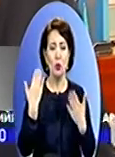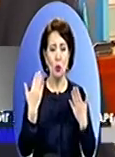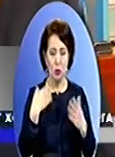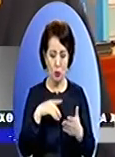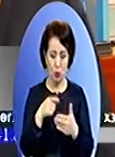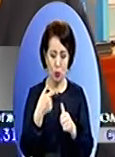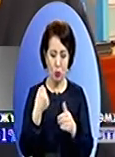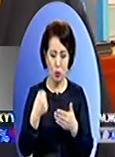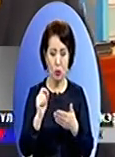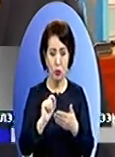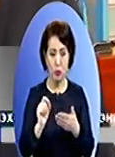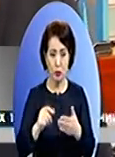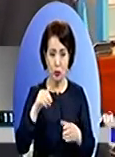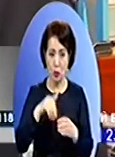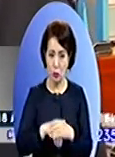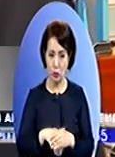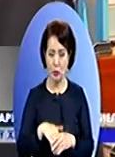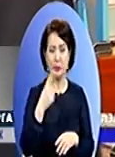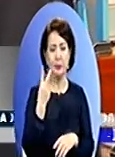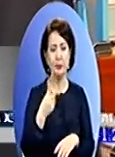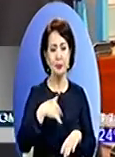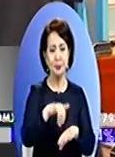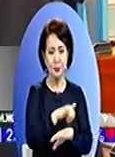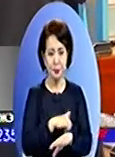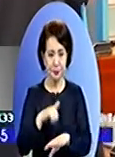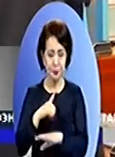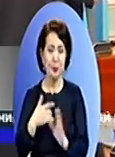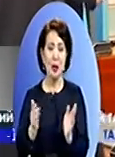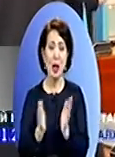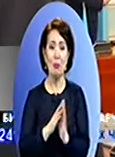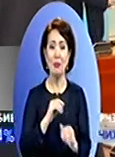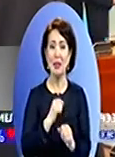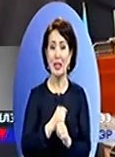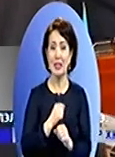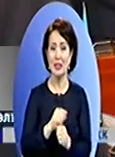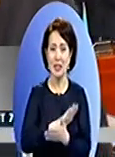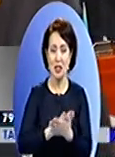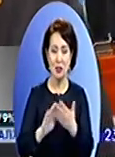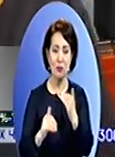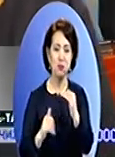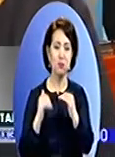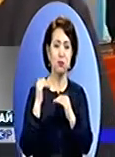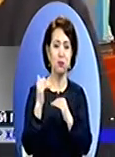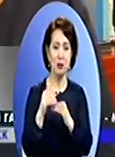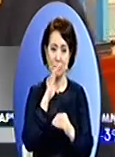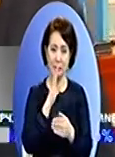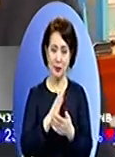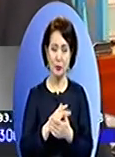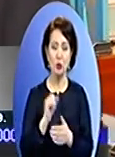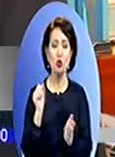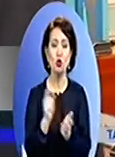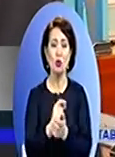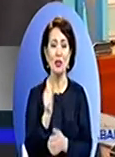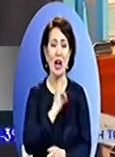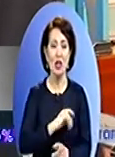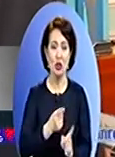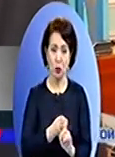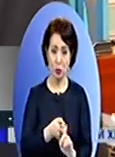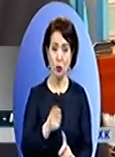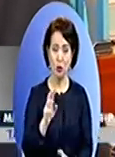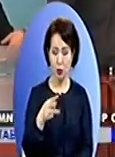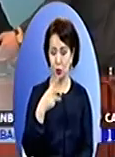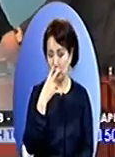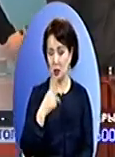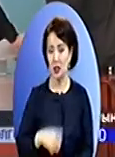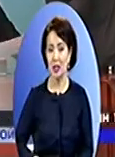одоо оруулсан. Энэ бол үндсэндээ 2 орны хамтын ажиллагааг шинэ одоо шатанд одоо гаргахад чухал удаа шинжилгээтэй болов гэж бид үзэж